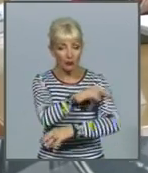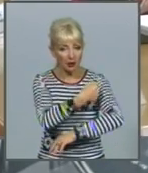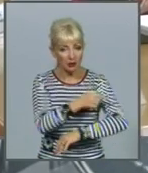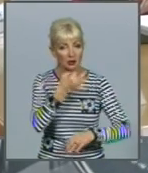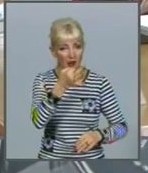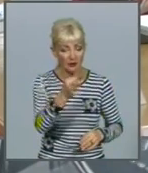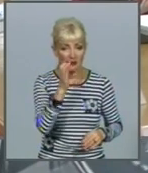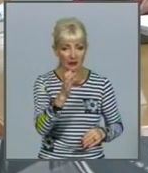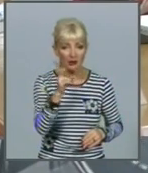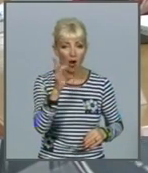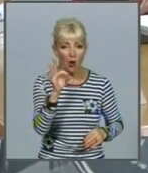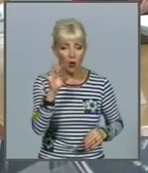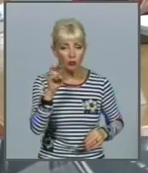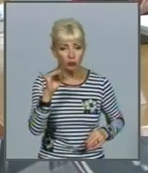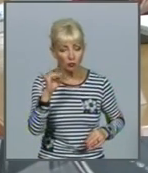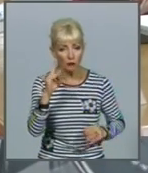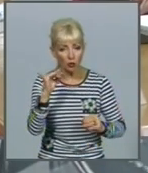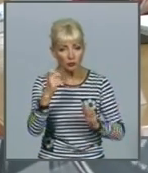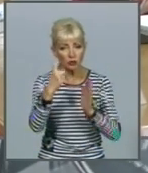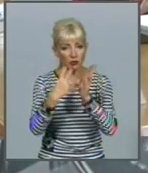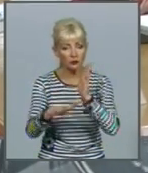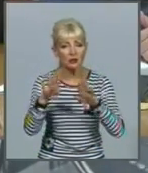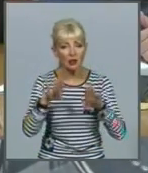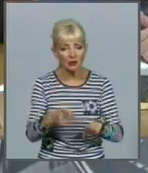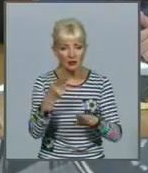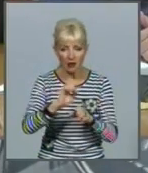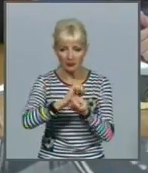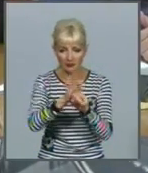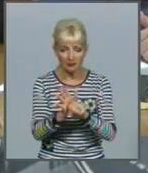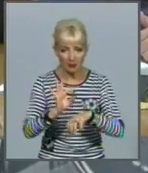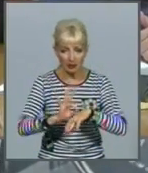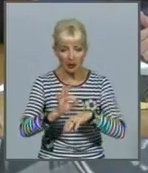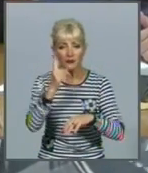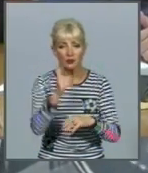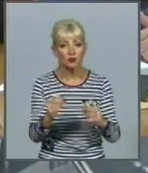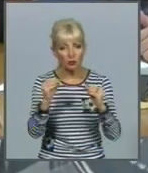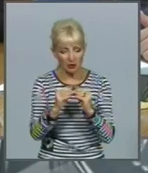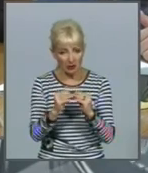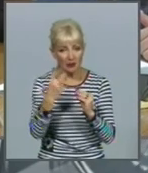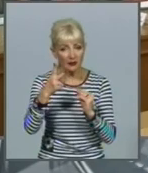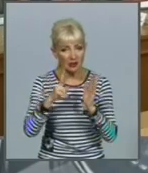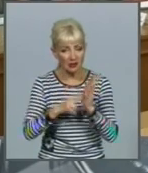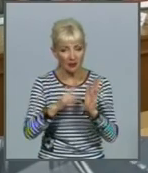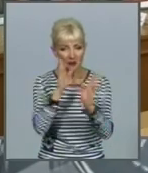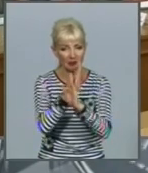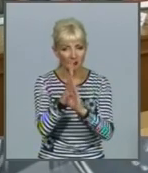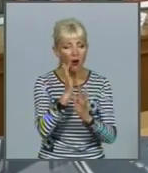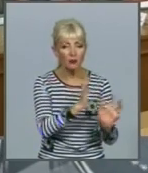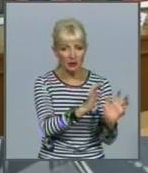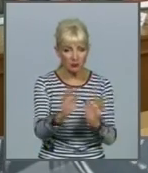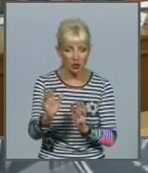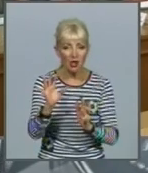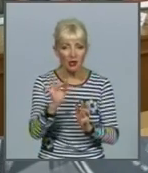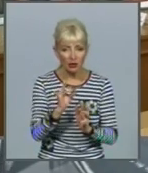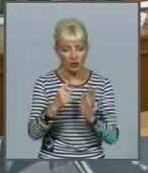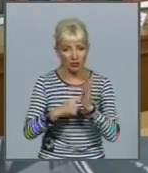190 місць для ковід-хворих, з яких функціонує 110. 27 з них – кисневозабезпечені та 6 – реанімаційних.